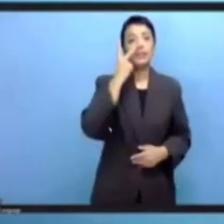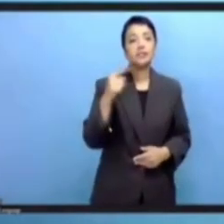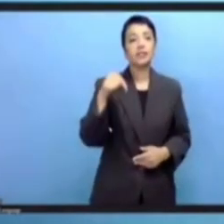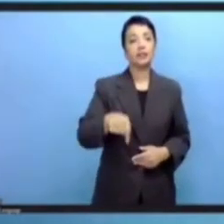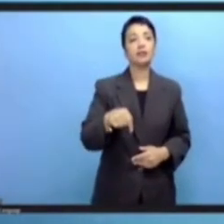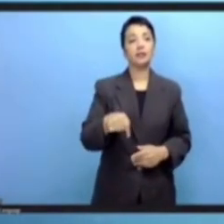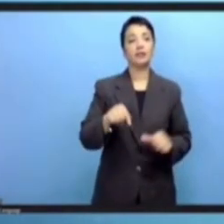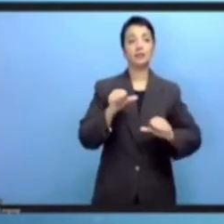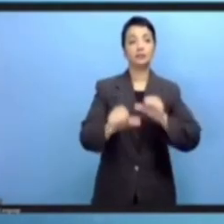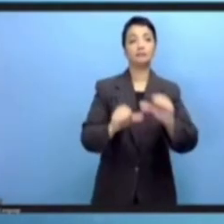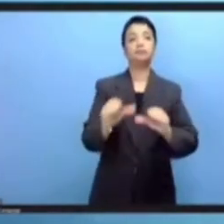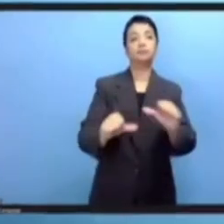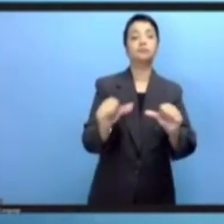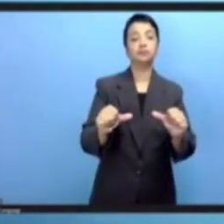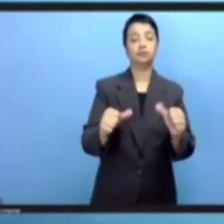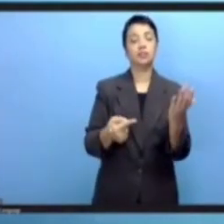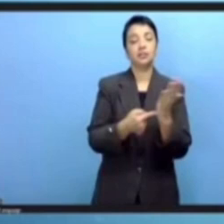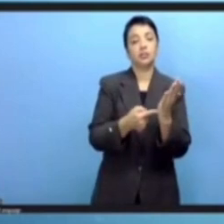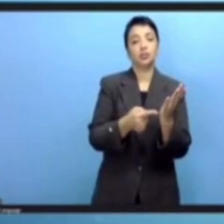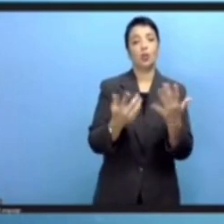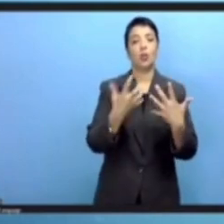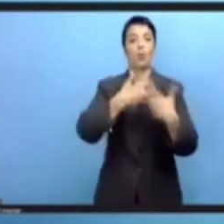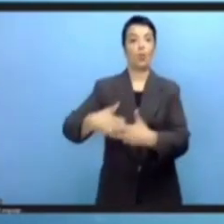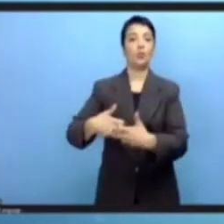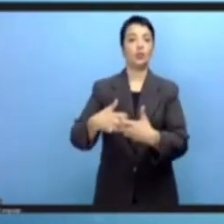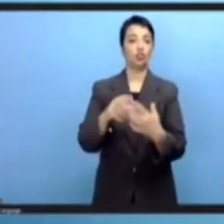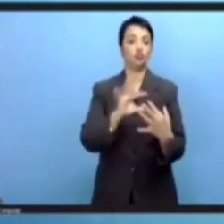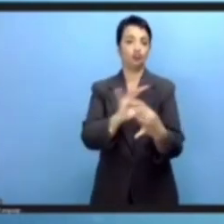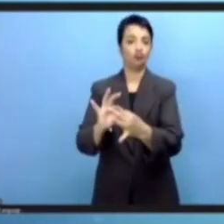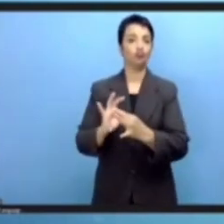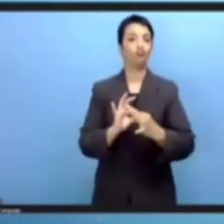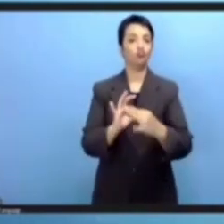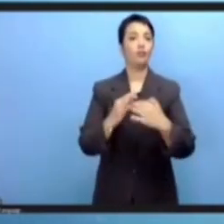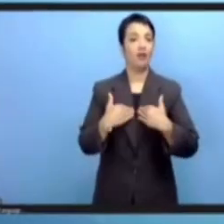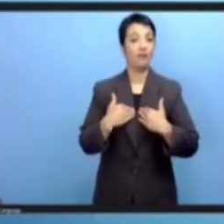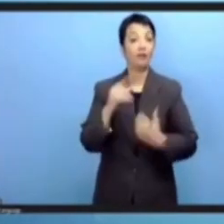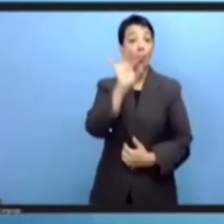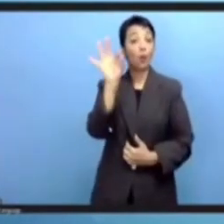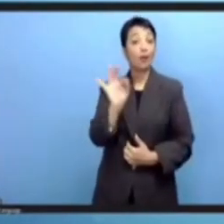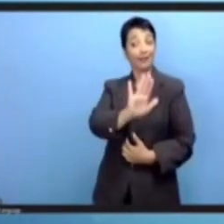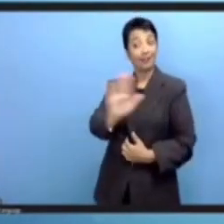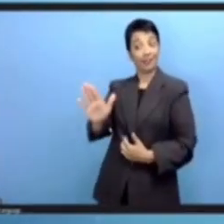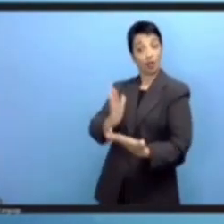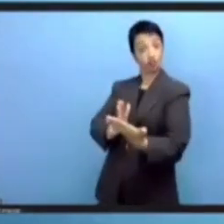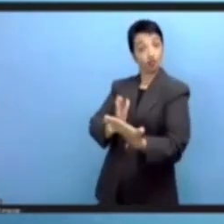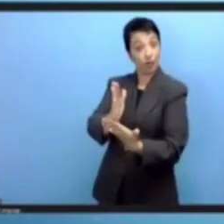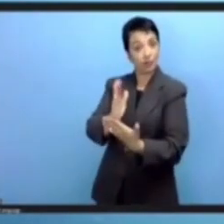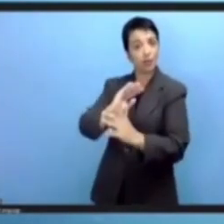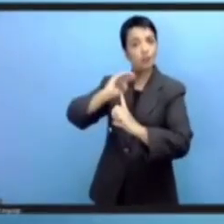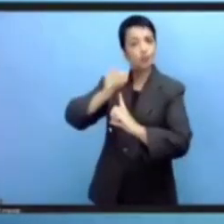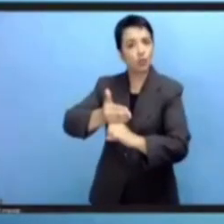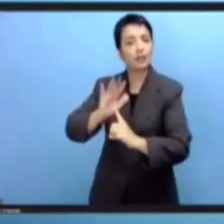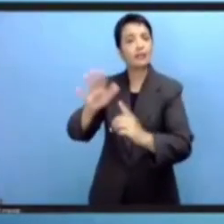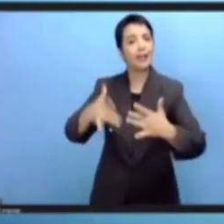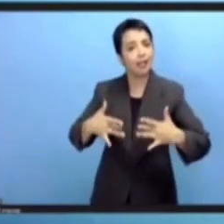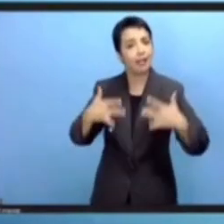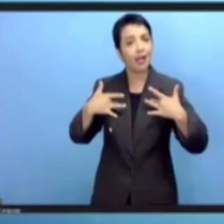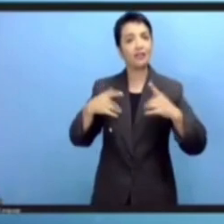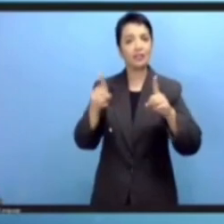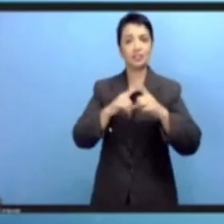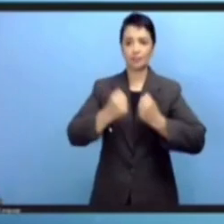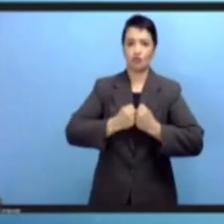de solutions. Il faudrait chercher donc à être de plus en plus inclusif et protéger le droit de ces